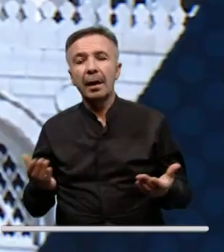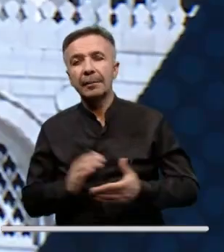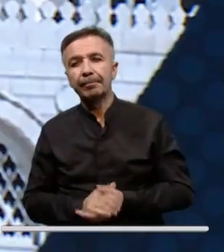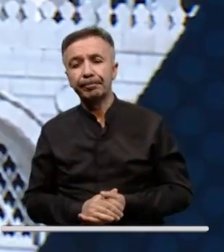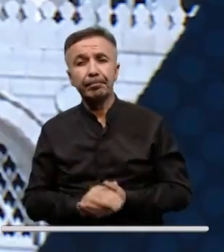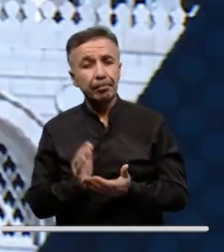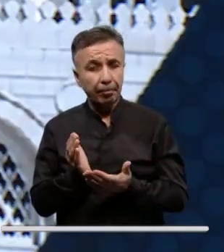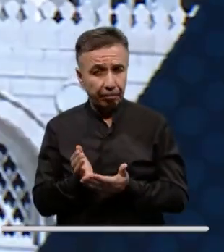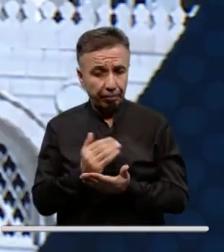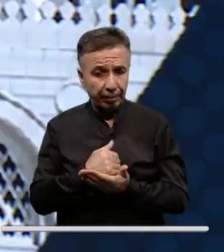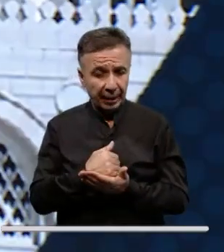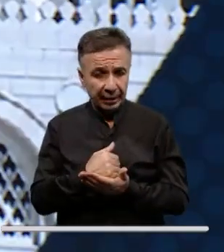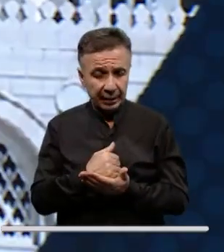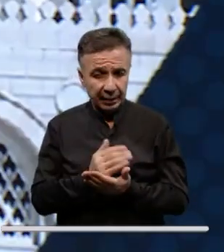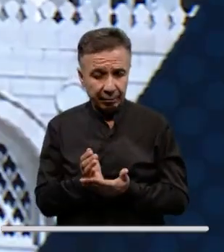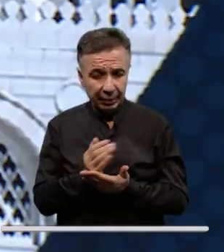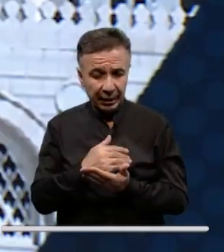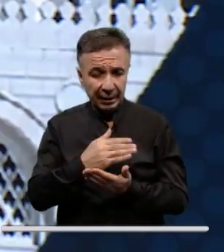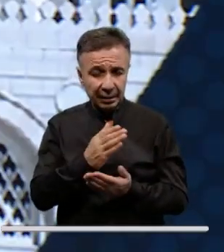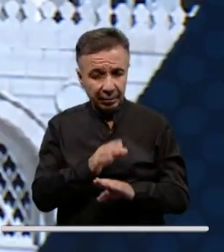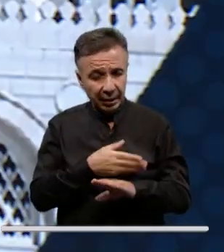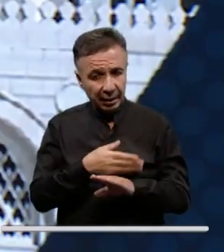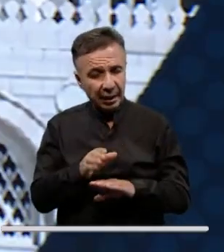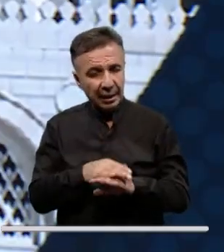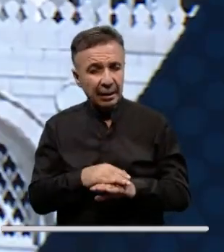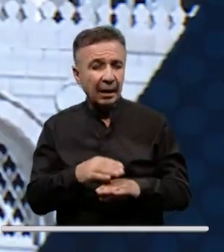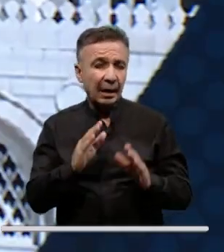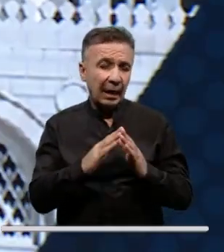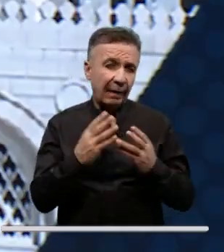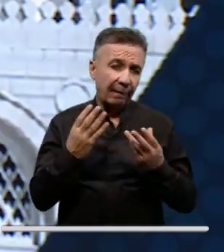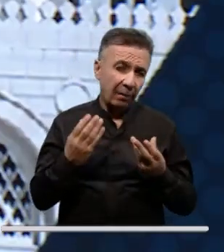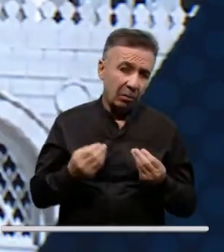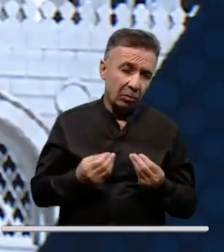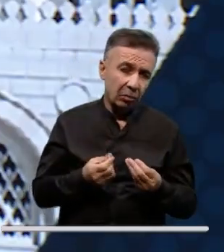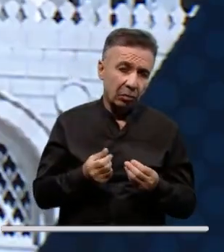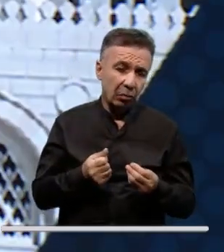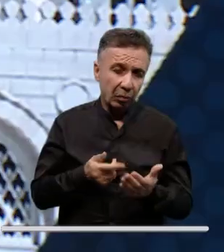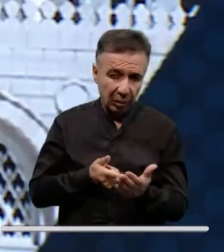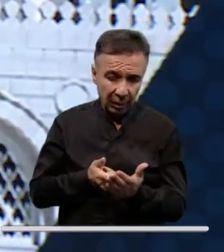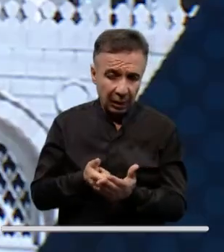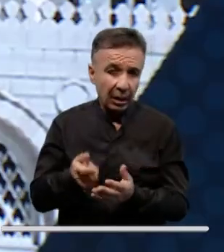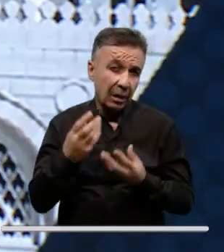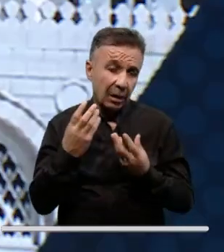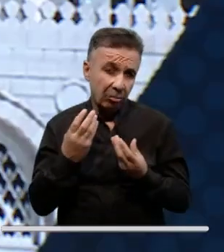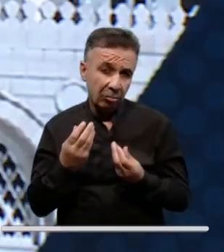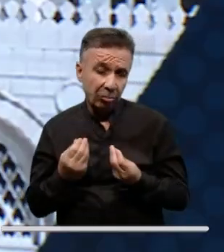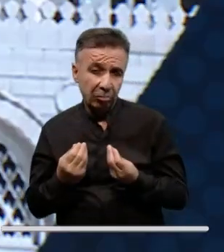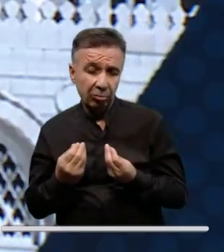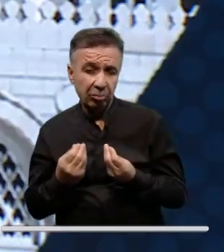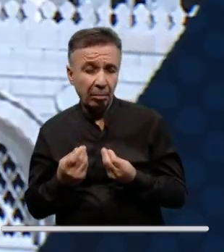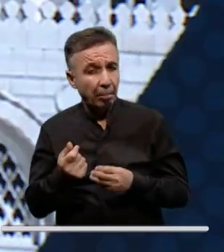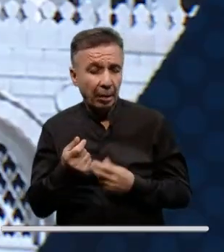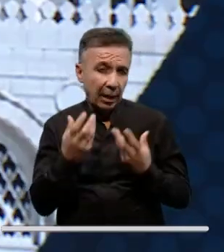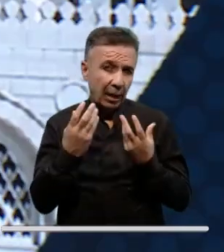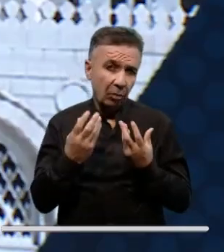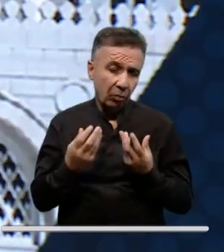Miras kalan bir mal ister menkul olsun ister gayrimenkul olsun Eee Eğer paraysa Tabii